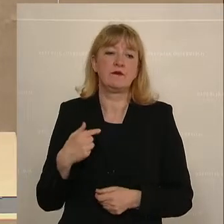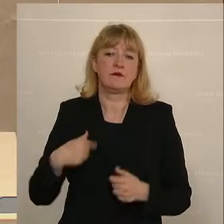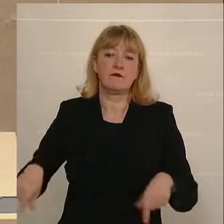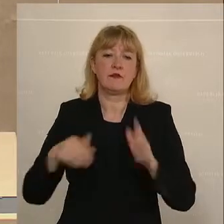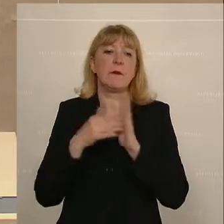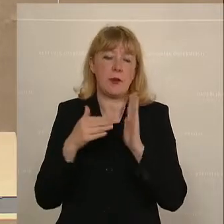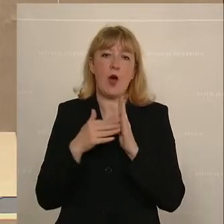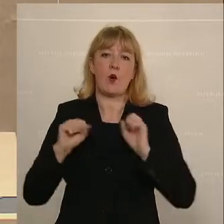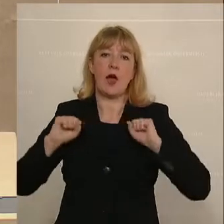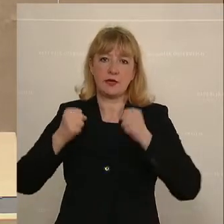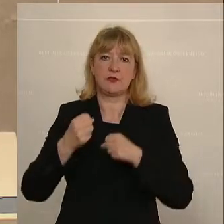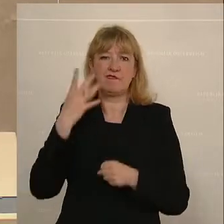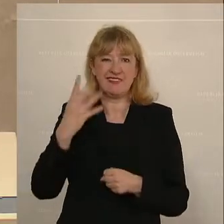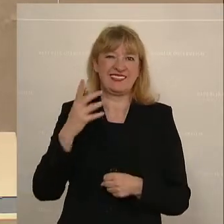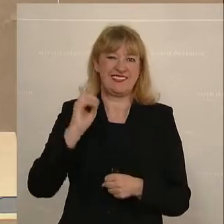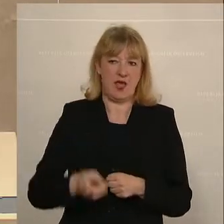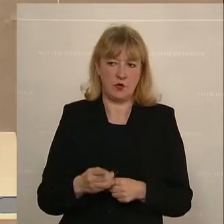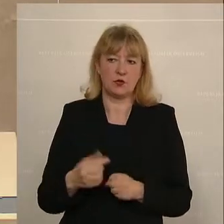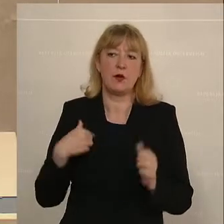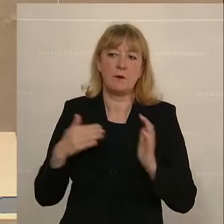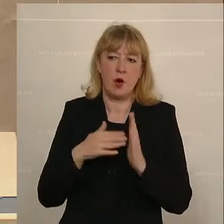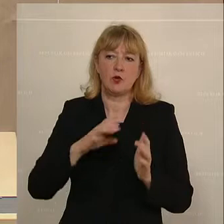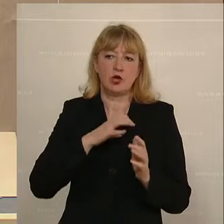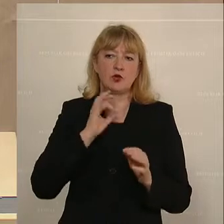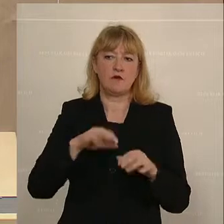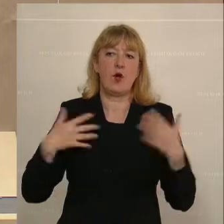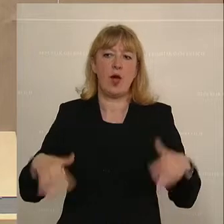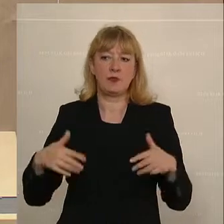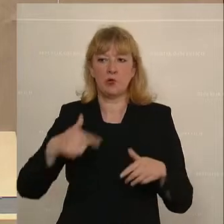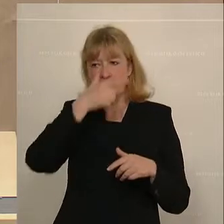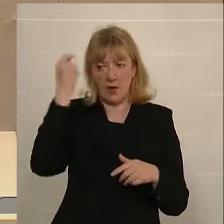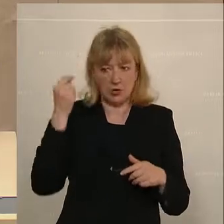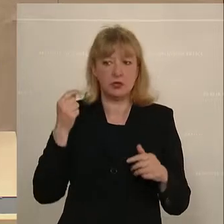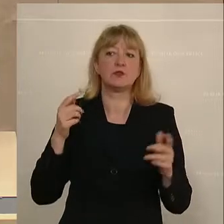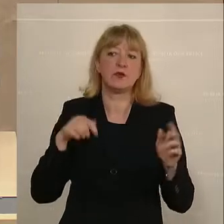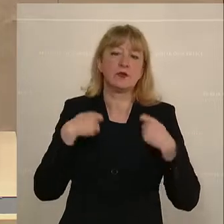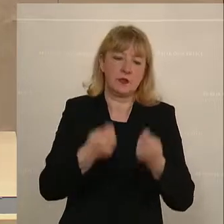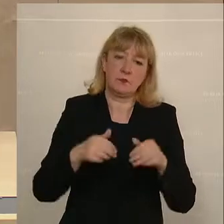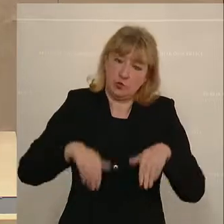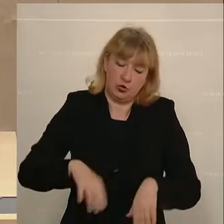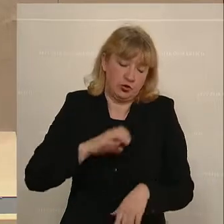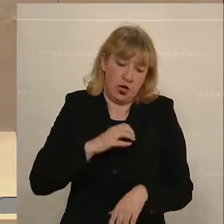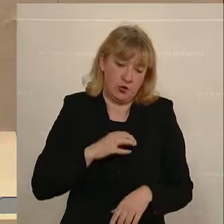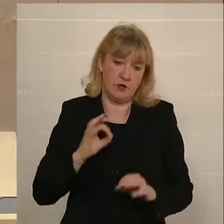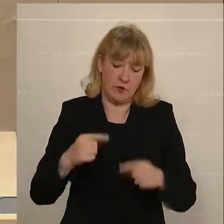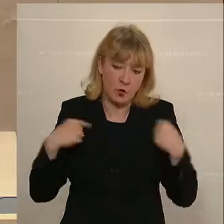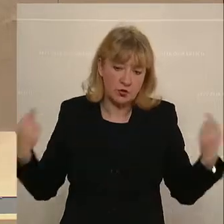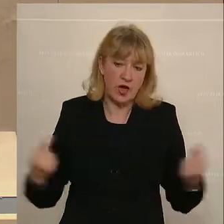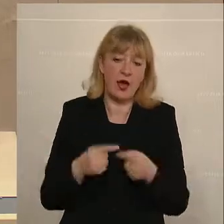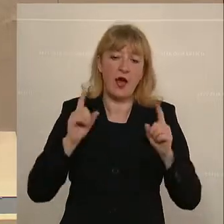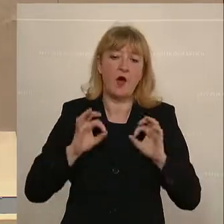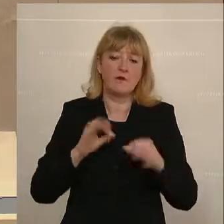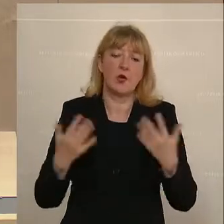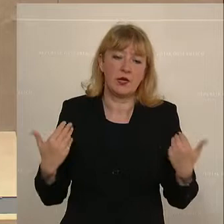die Aktion 40.000. Wir brauchen die Chancen für arbeitslose Menschen, denen wir jetzt eine Chance geben müssen, für uns alle, aber auch fürs